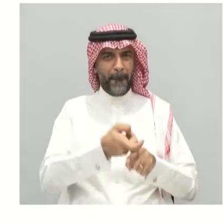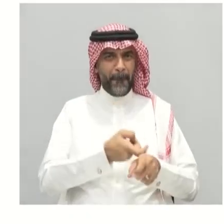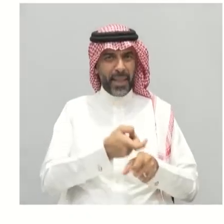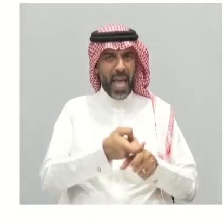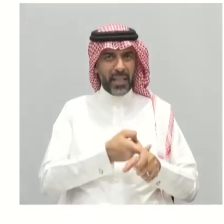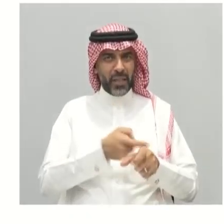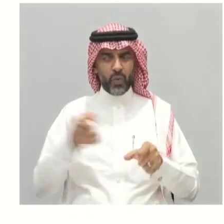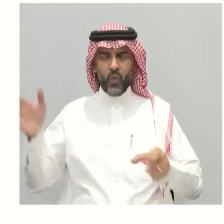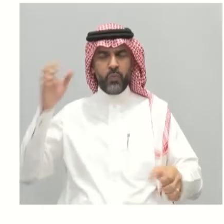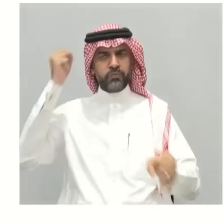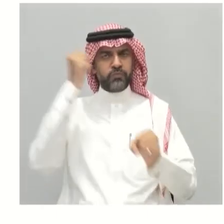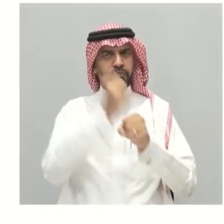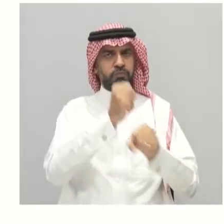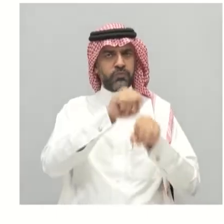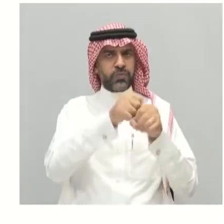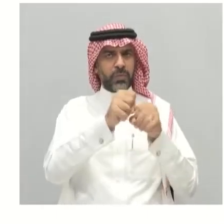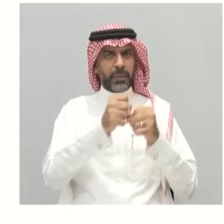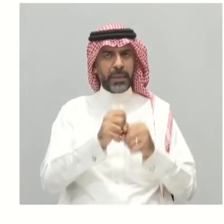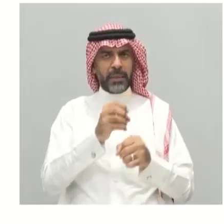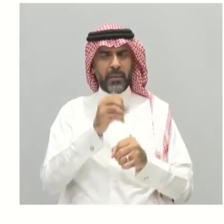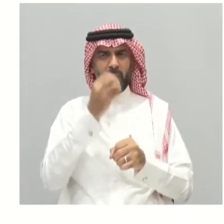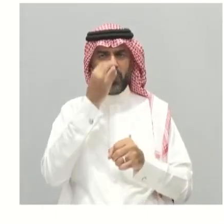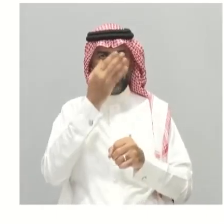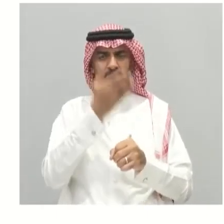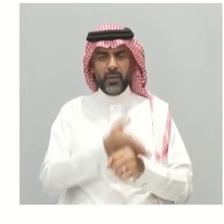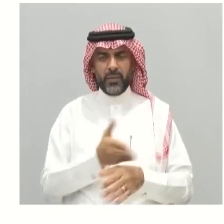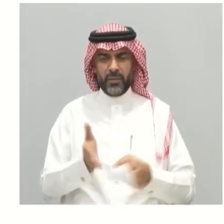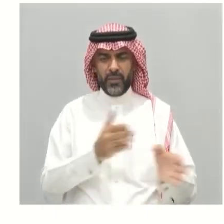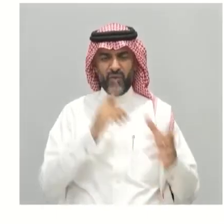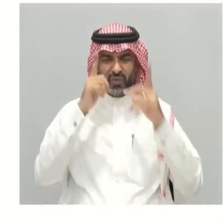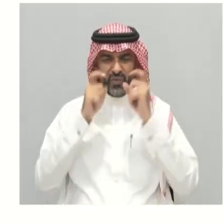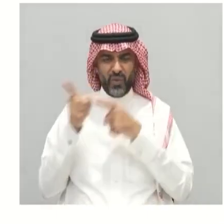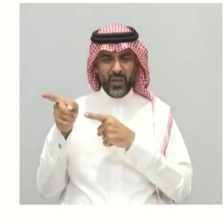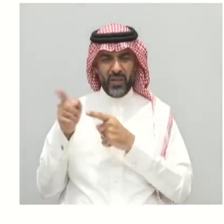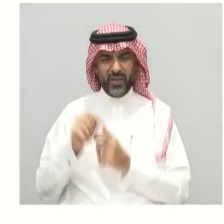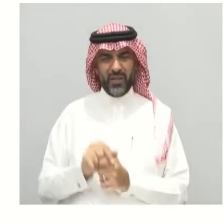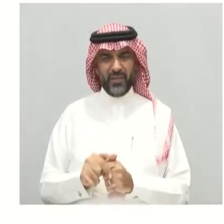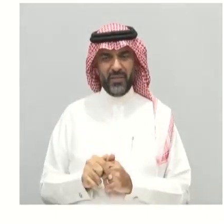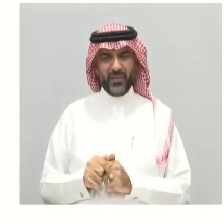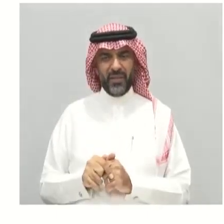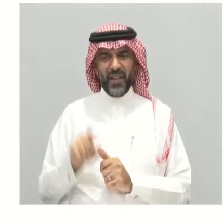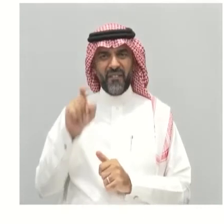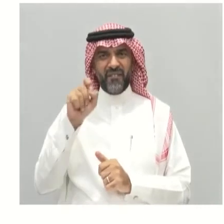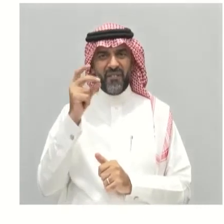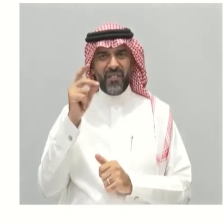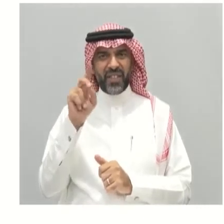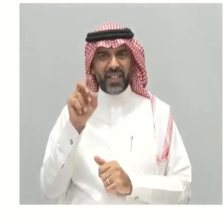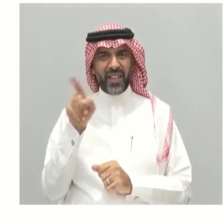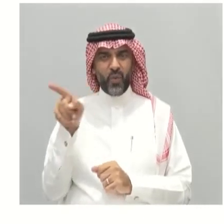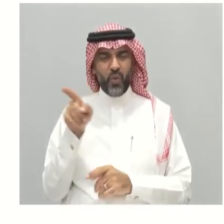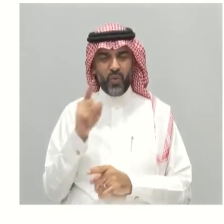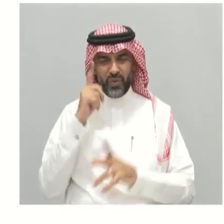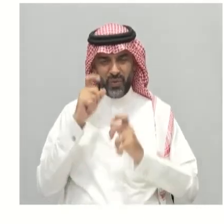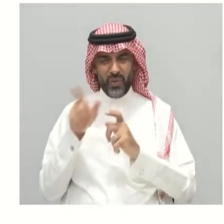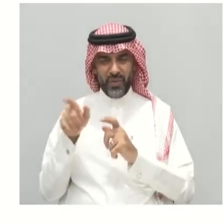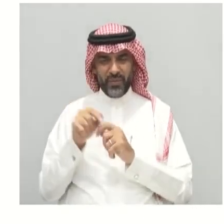البطاطس هنا ايضا صور للفطر هنا نلاحظ